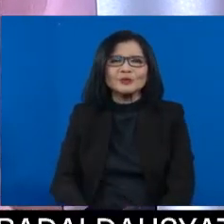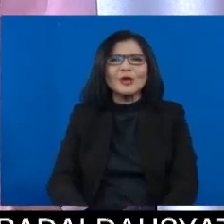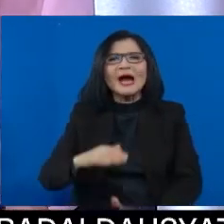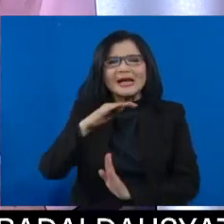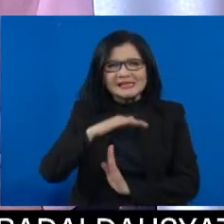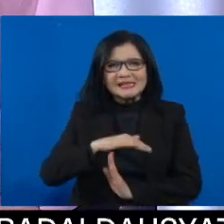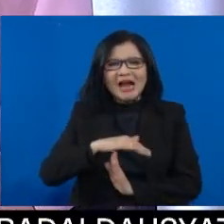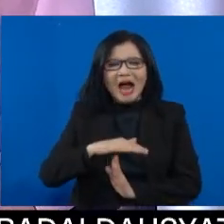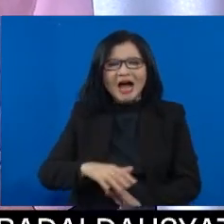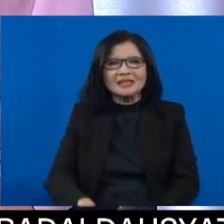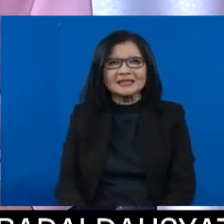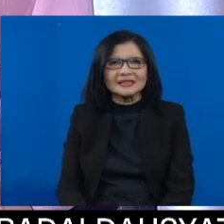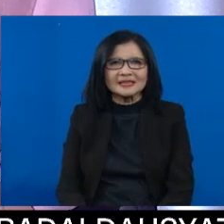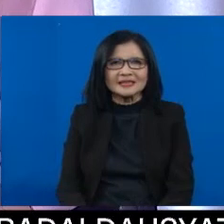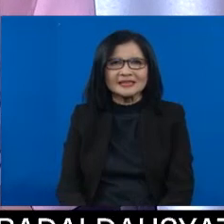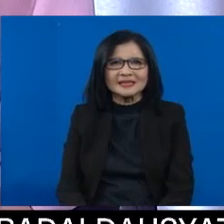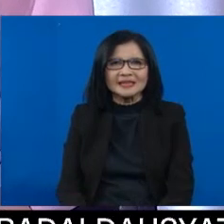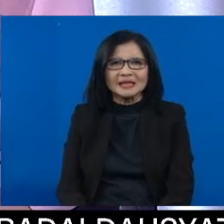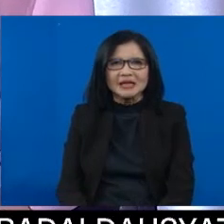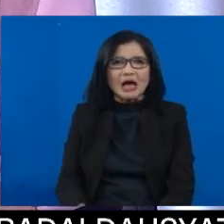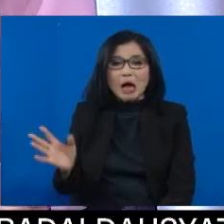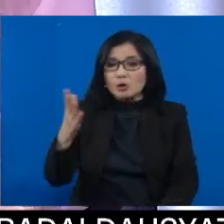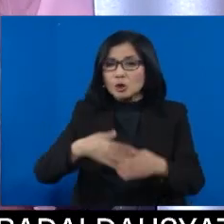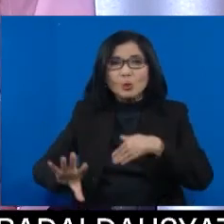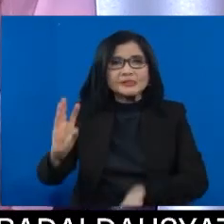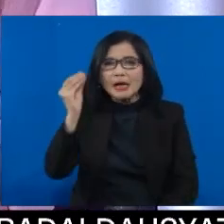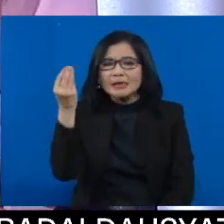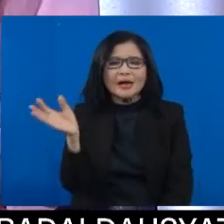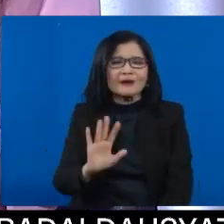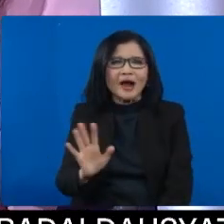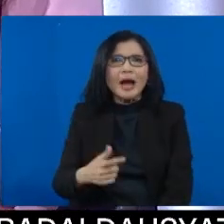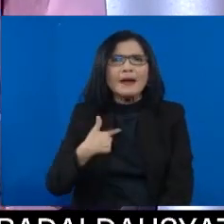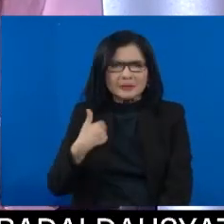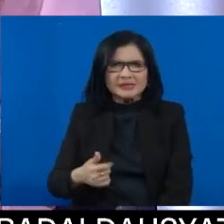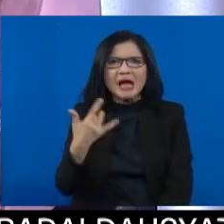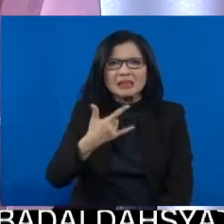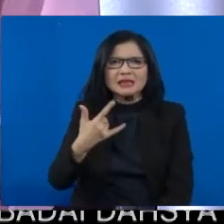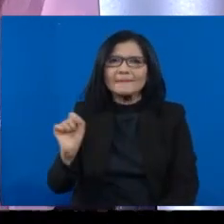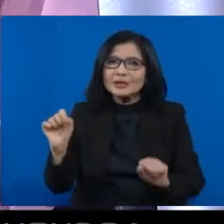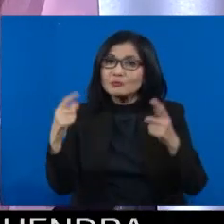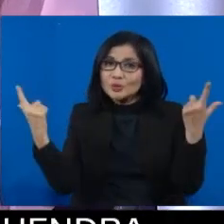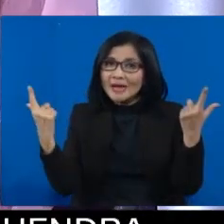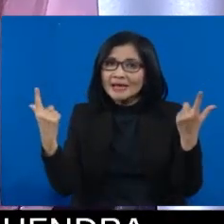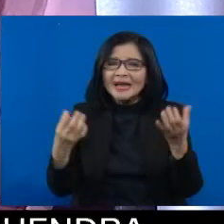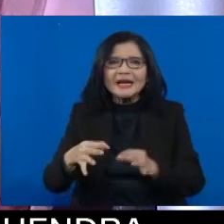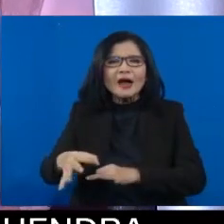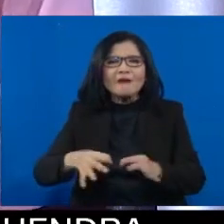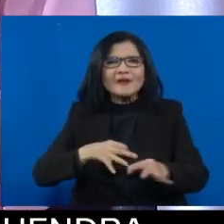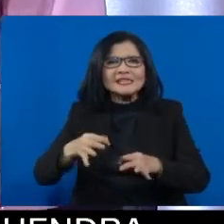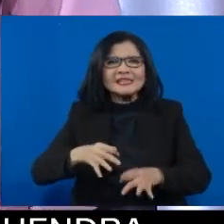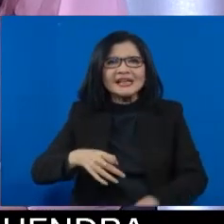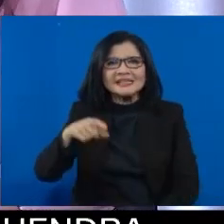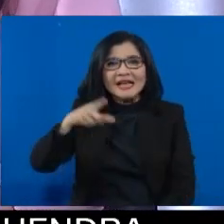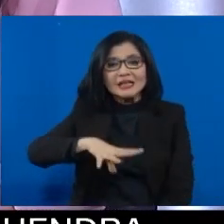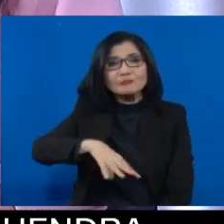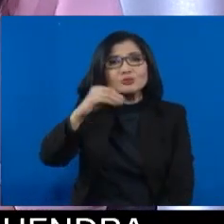berbulan-bulan bekerja. Ternyata, tanpa harus meninggalkan Jakarta, masyarakat bisa menikmati liburan akhir tahun dengan fasilitas yang ada di